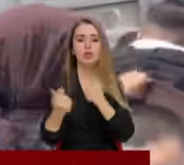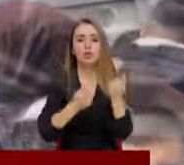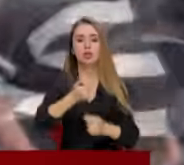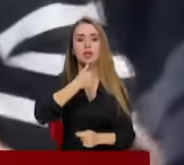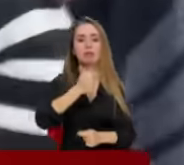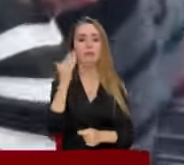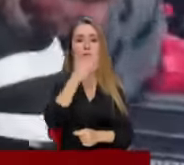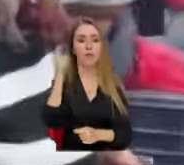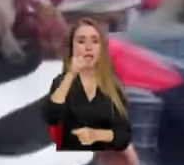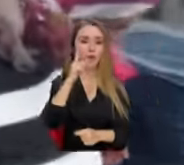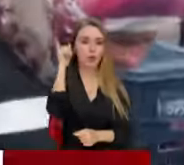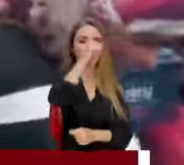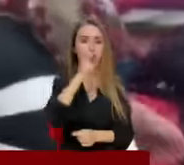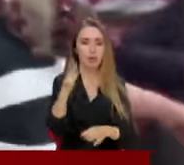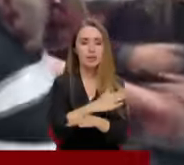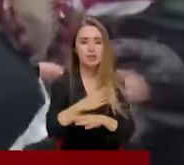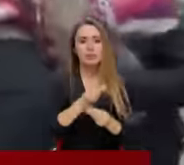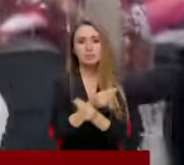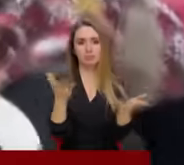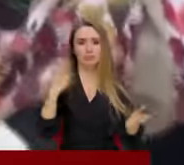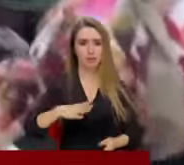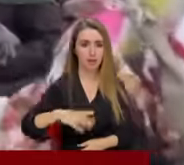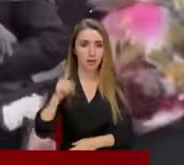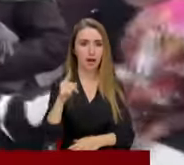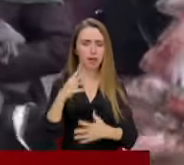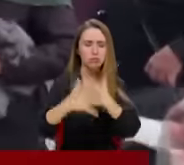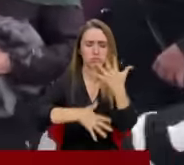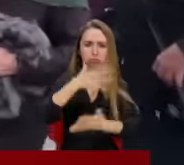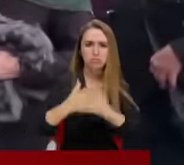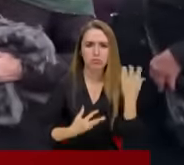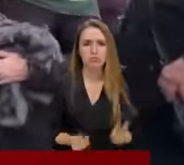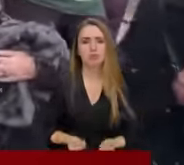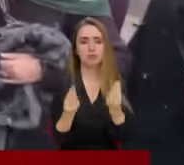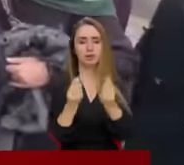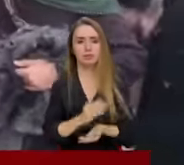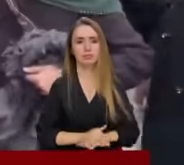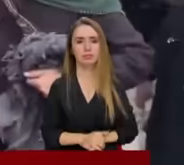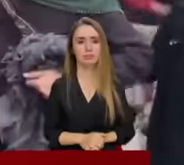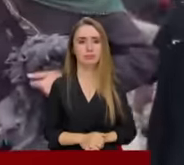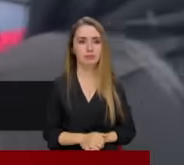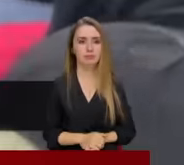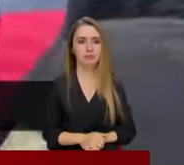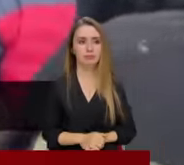insanı Ramazan ayı nedeniyle sebze yardımı yapmak istedi, izdiham çıktı.